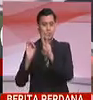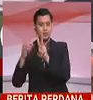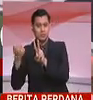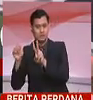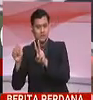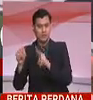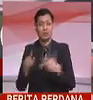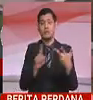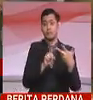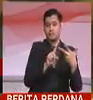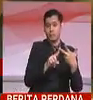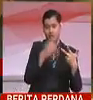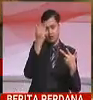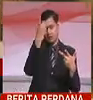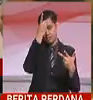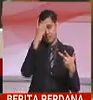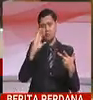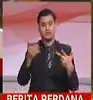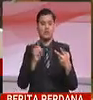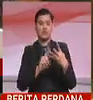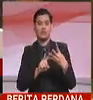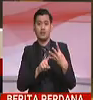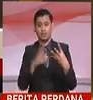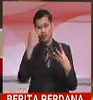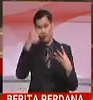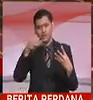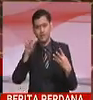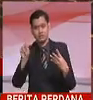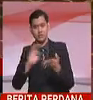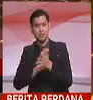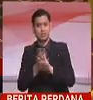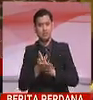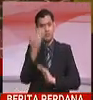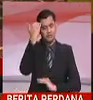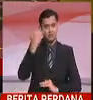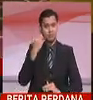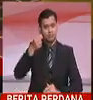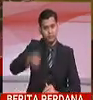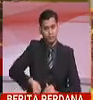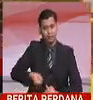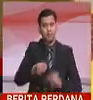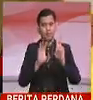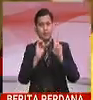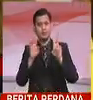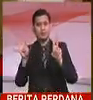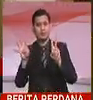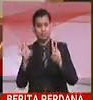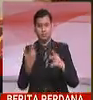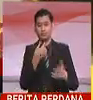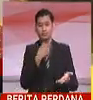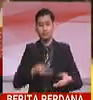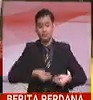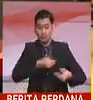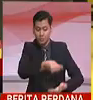Si dan Datuk Hashim merupakan Hakim Mahkamah Tinggi sejak tahun 2014. Istiadat pengurniaan surat cara pelantikan